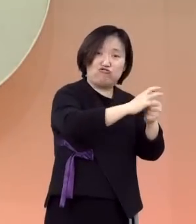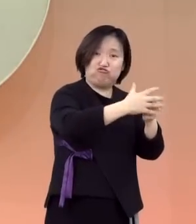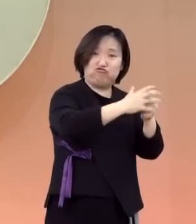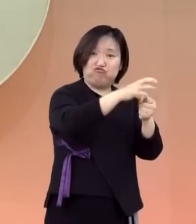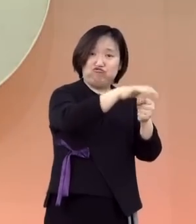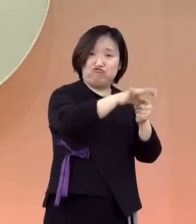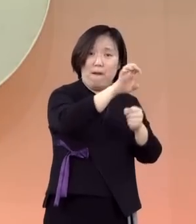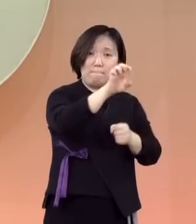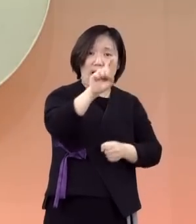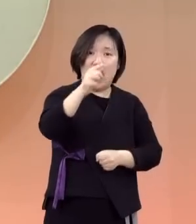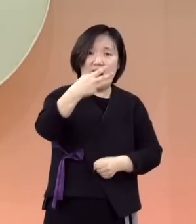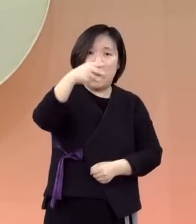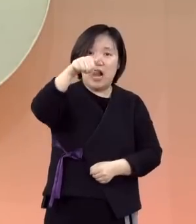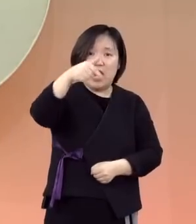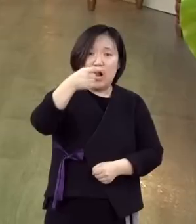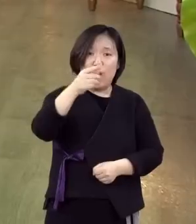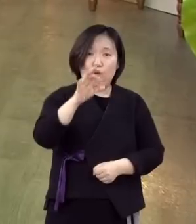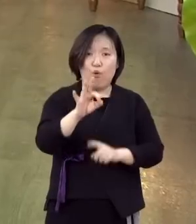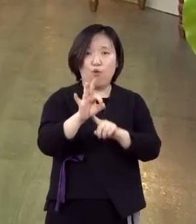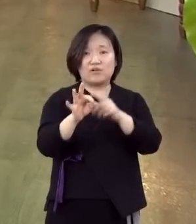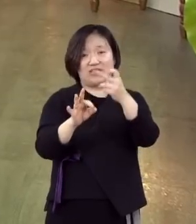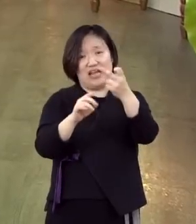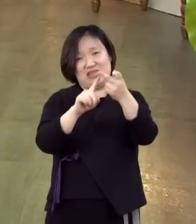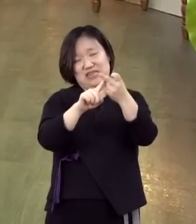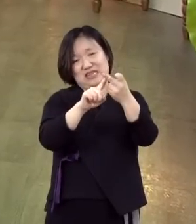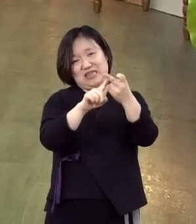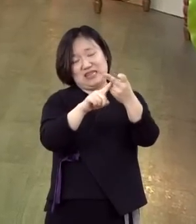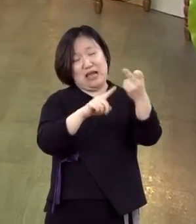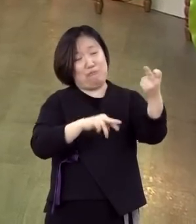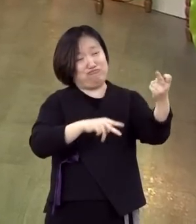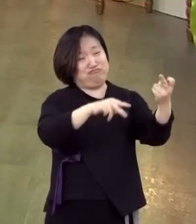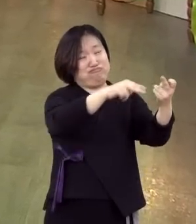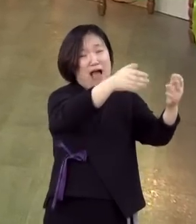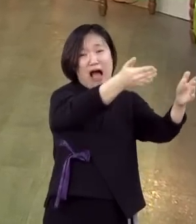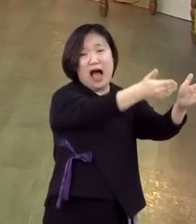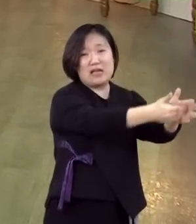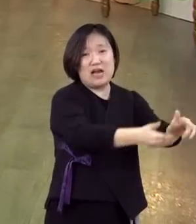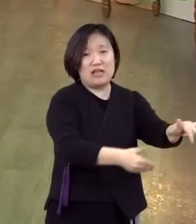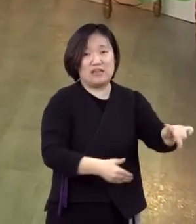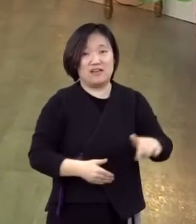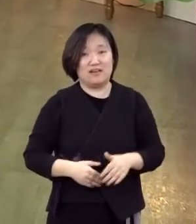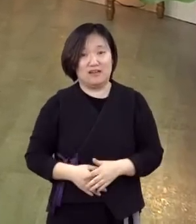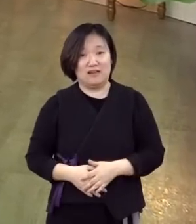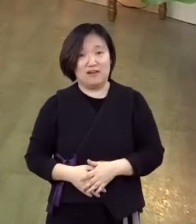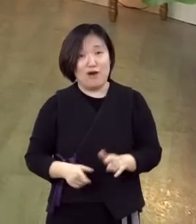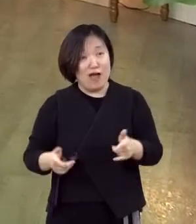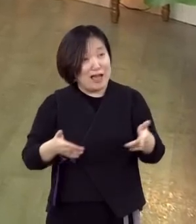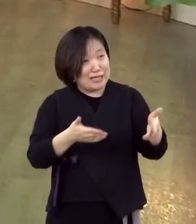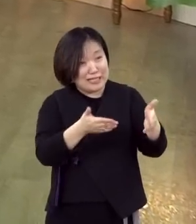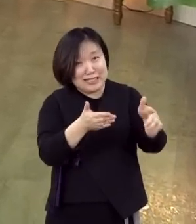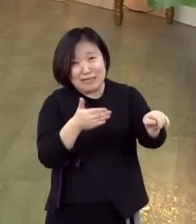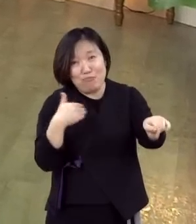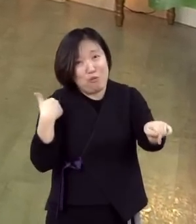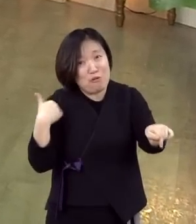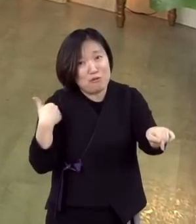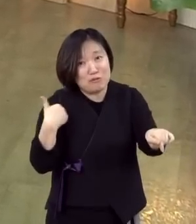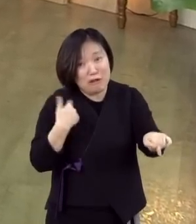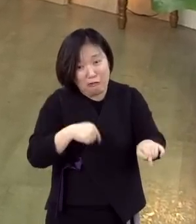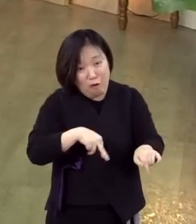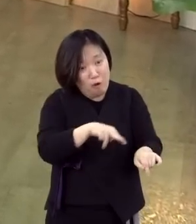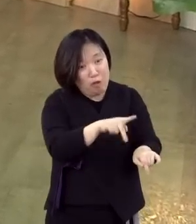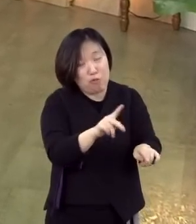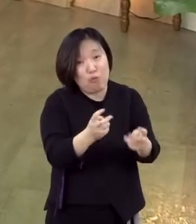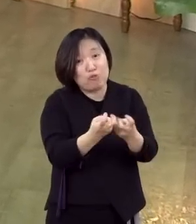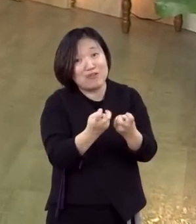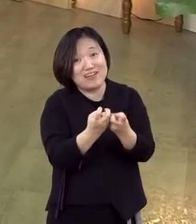.그렇게먼길을걸어가서 길을찾아낸것은더욱놀라운일이다. 그는도대체